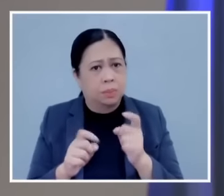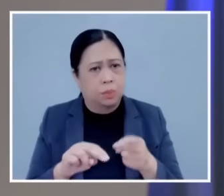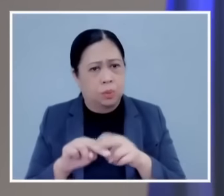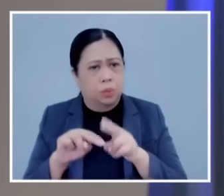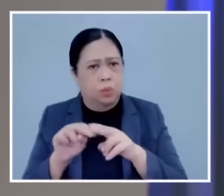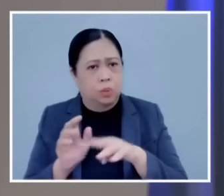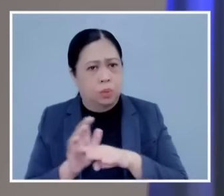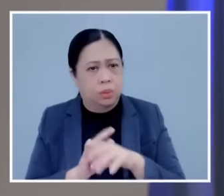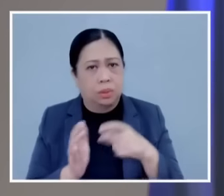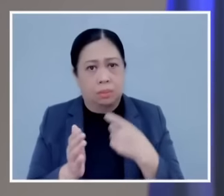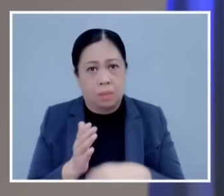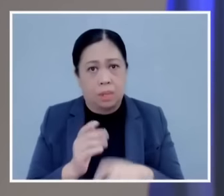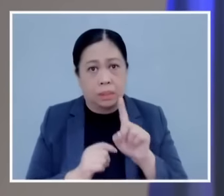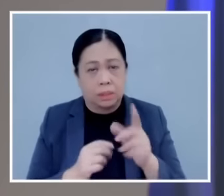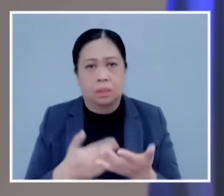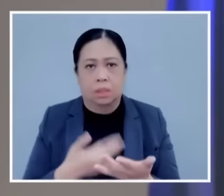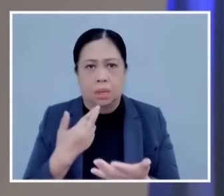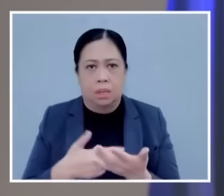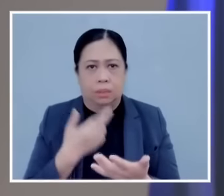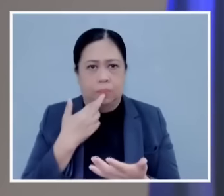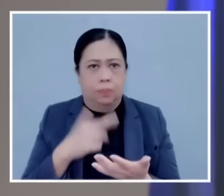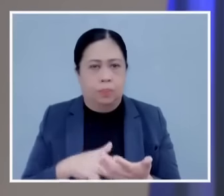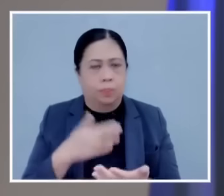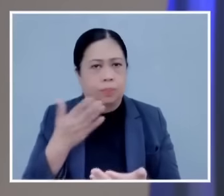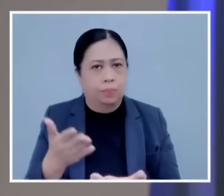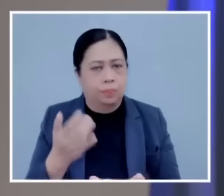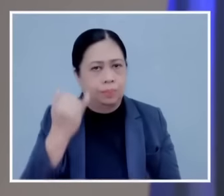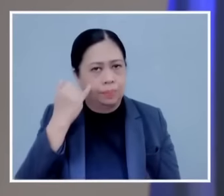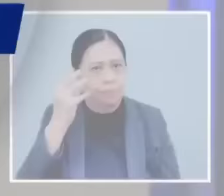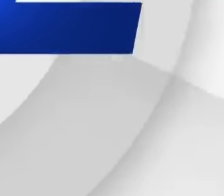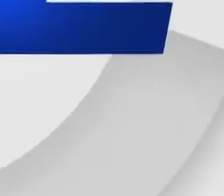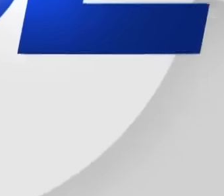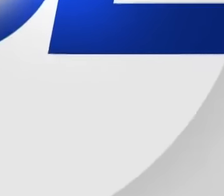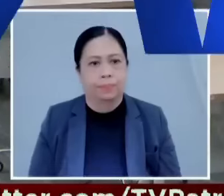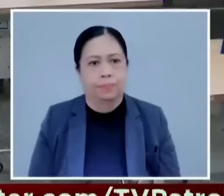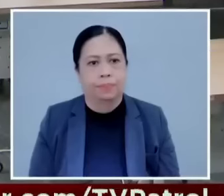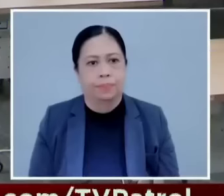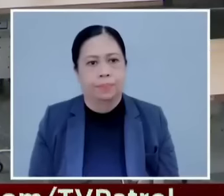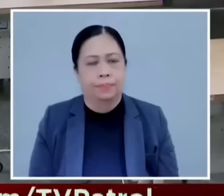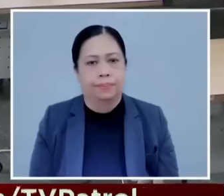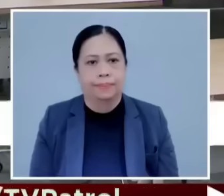ng presyo ng bigas. Nagpapatrol, Jervis Manahan.